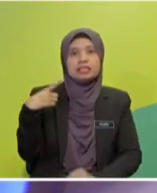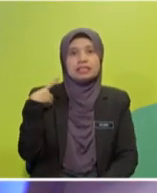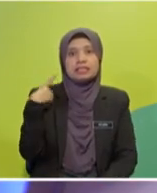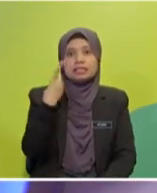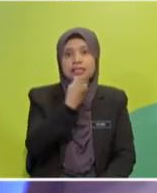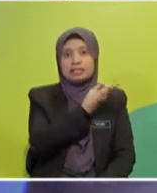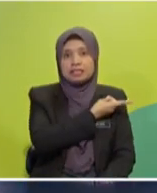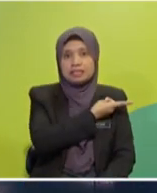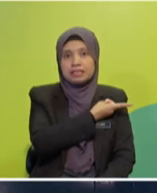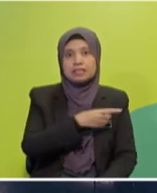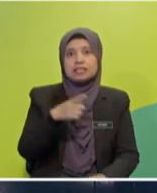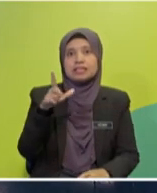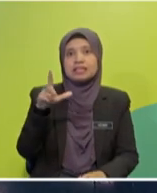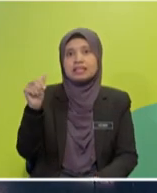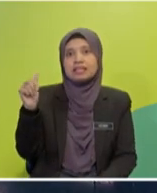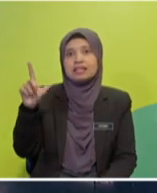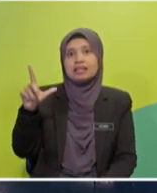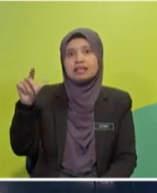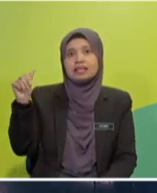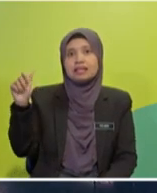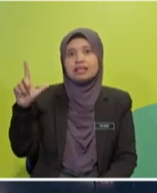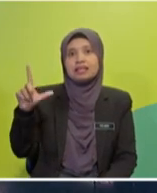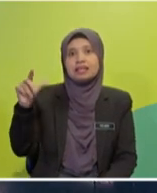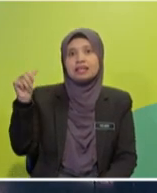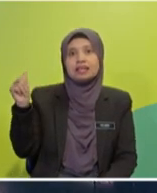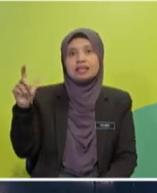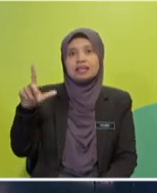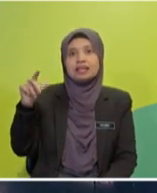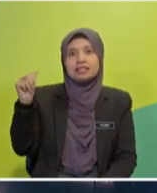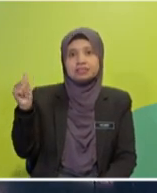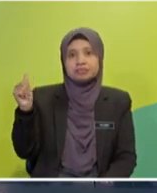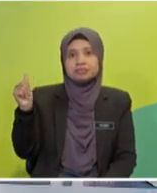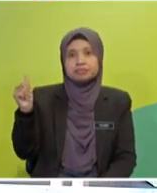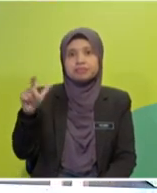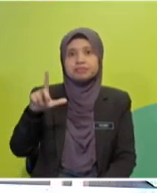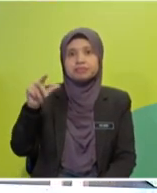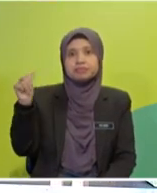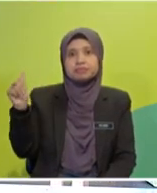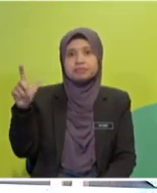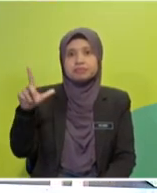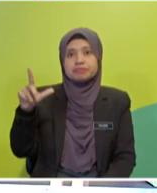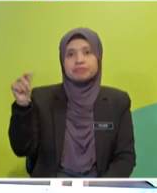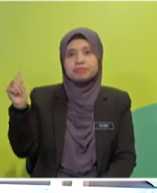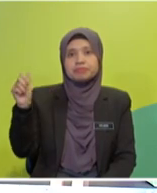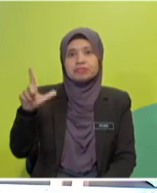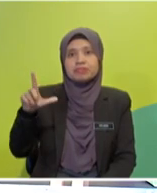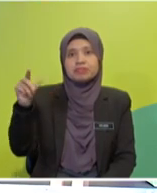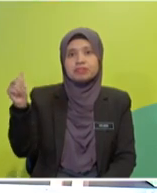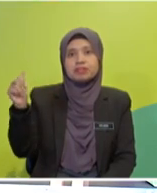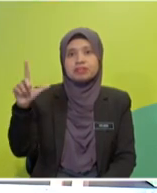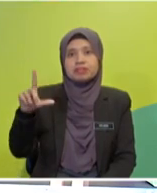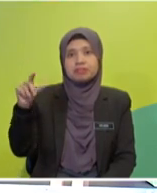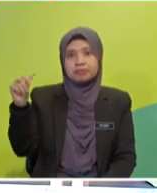kita. La la la la la la la la la la la la la la la la